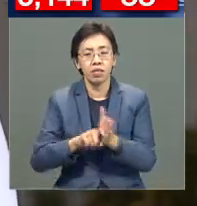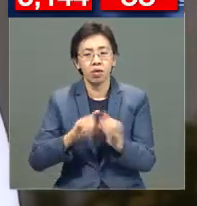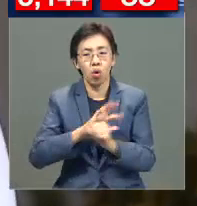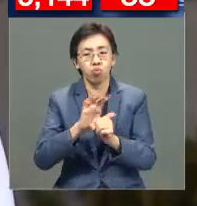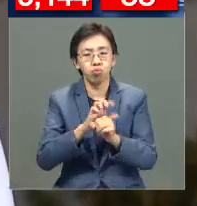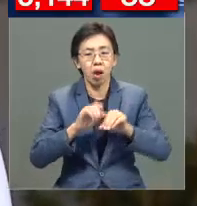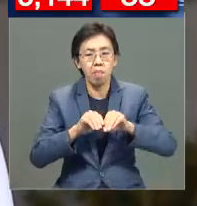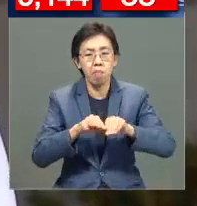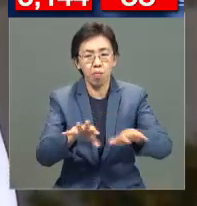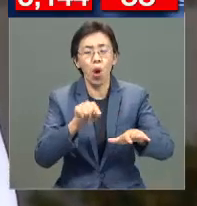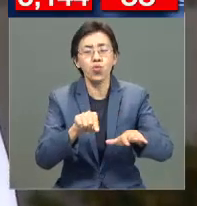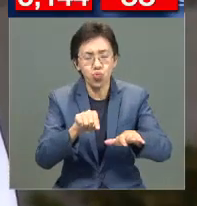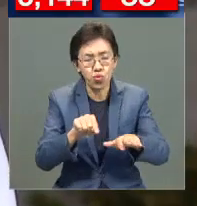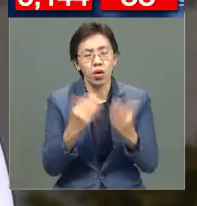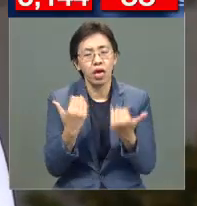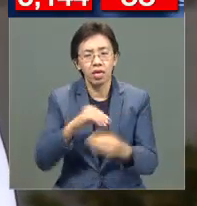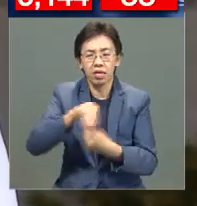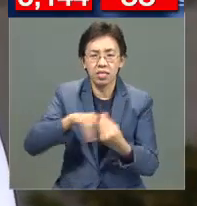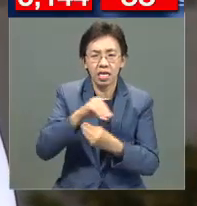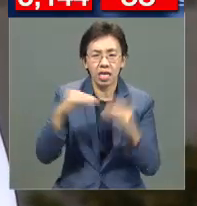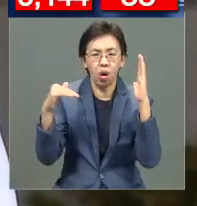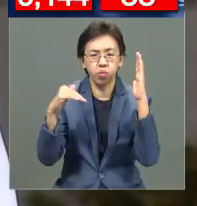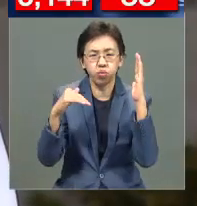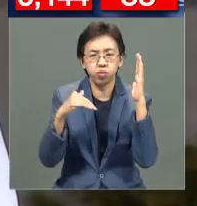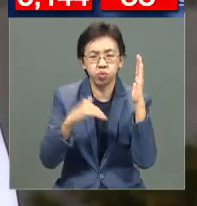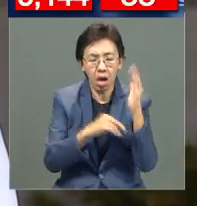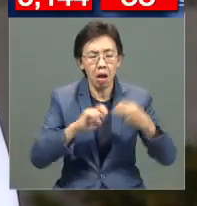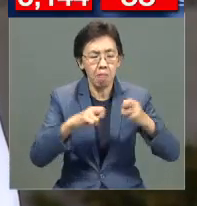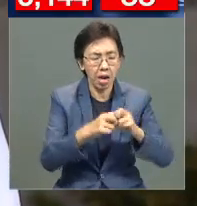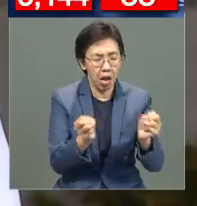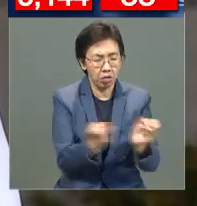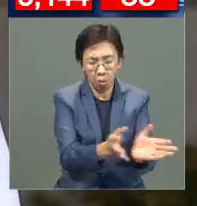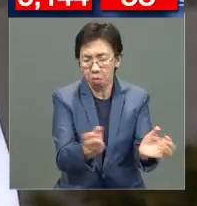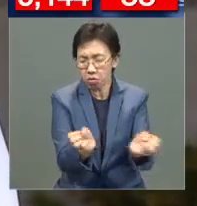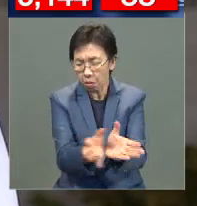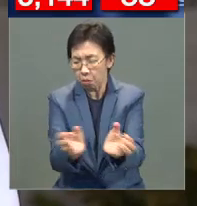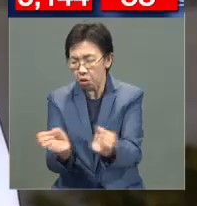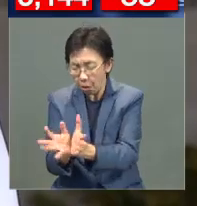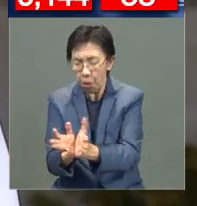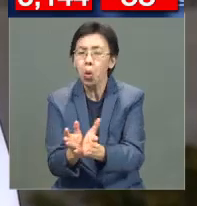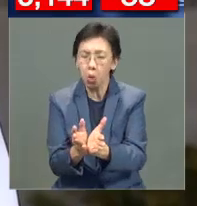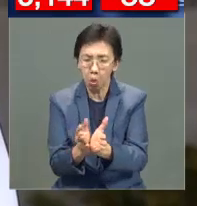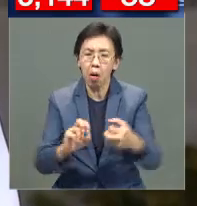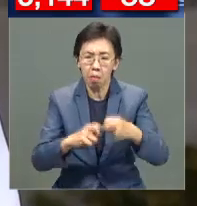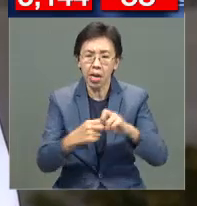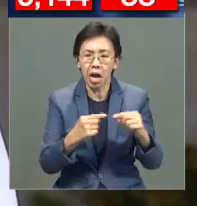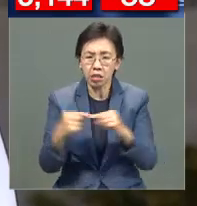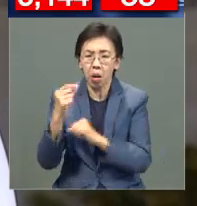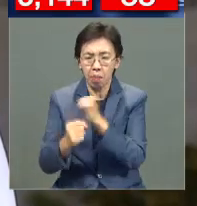ซึ่งคาดว่าเศรษฐกิจจะมีปัญหาผลกระทบอยู่อีกเป็นปีเหมือนกันนะเพราะในขณะ